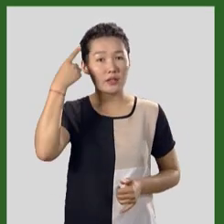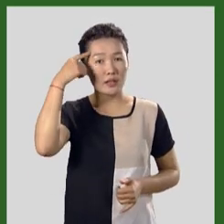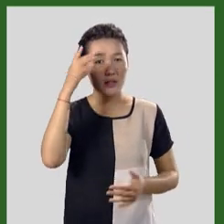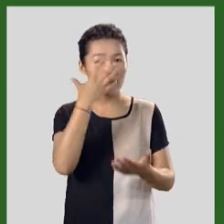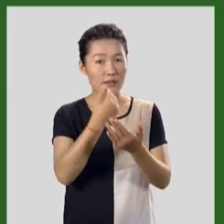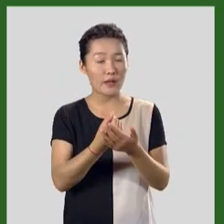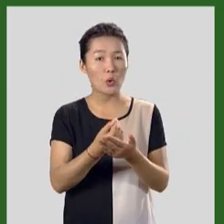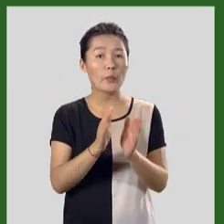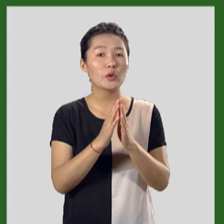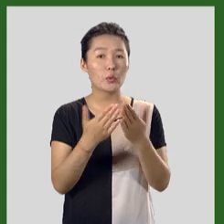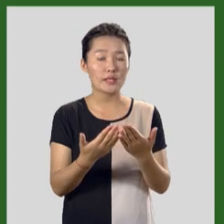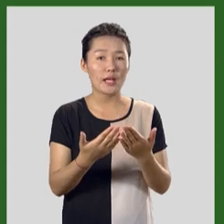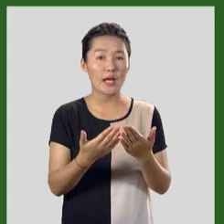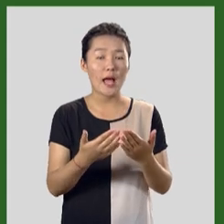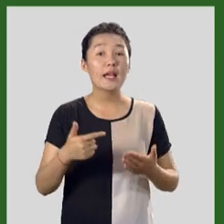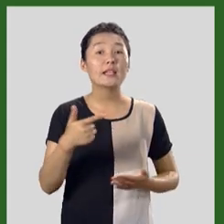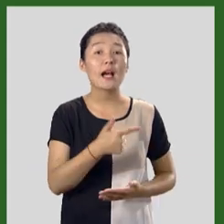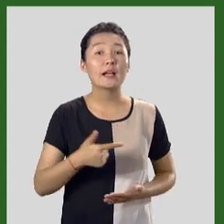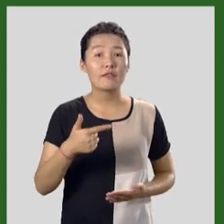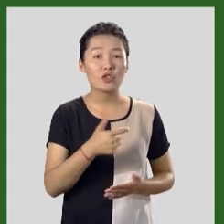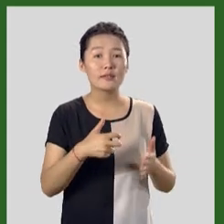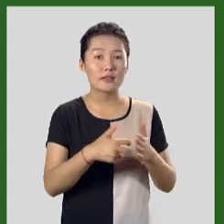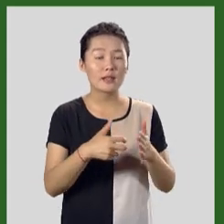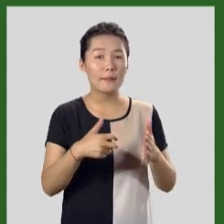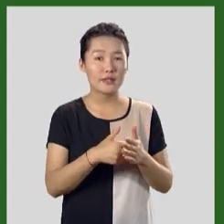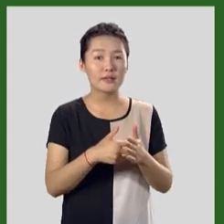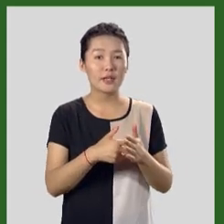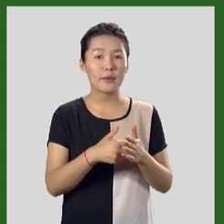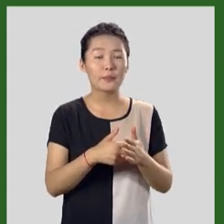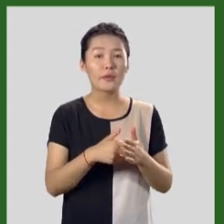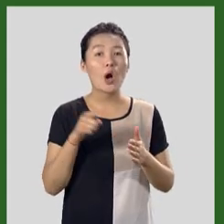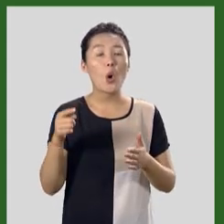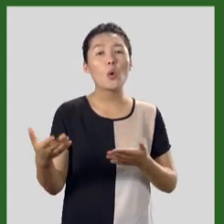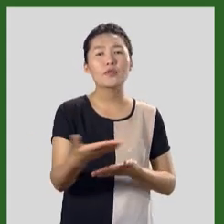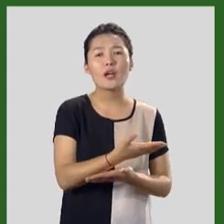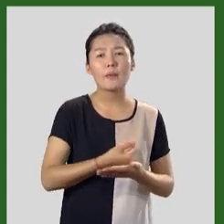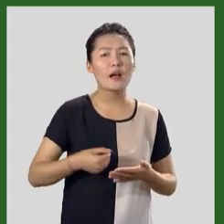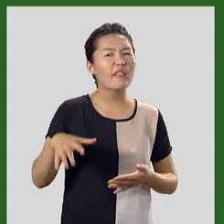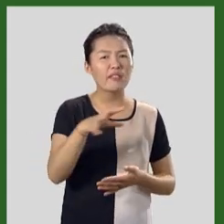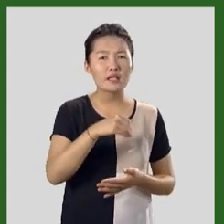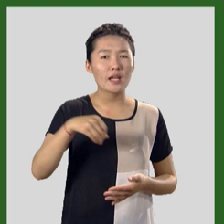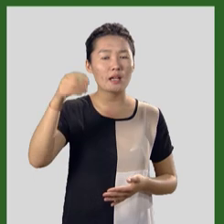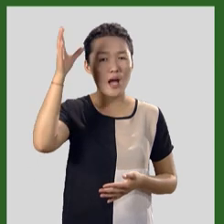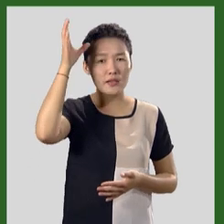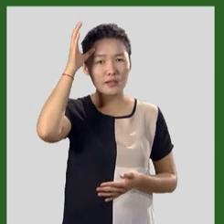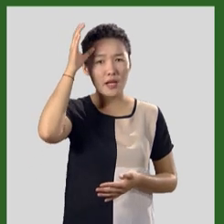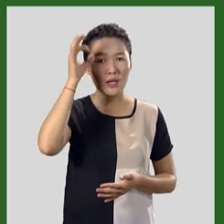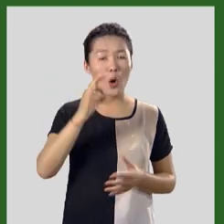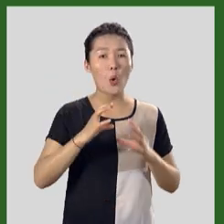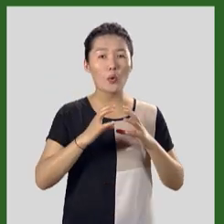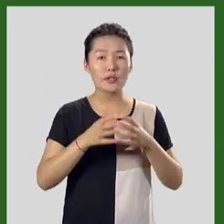своем труде «Географические записки». Он собрал все знания о Земле,